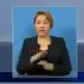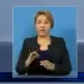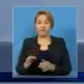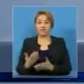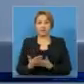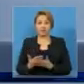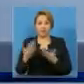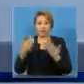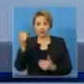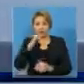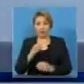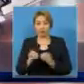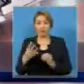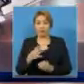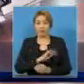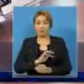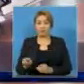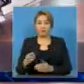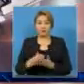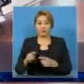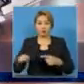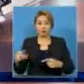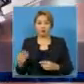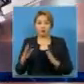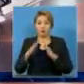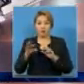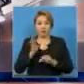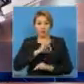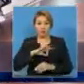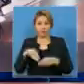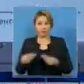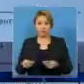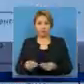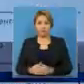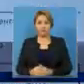биыл 15,3 миллион шаршы метр үй пайдалануға берілді.